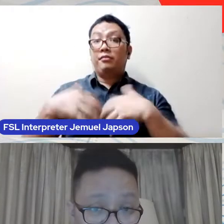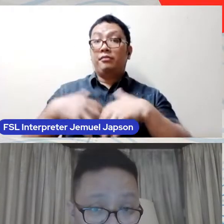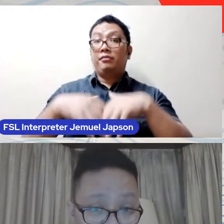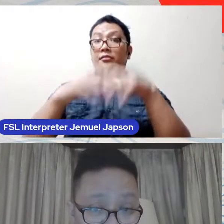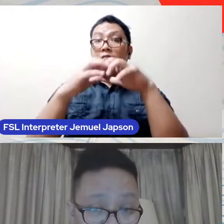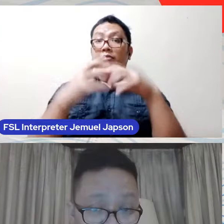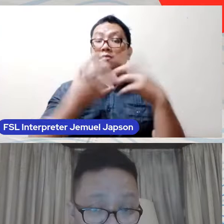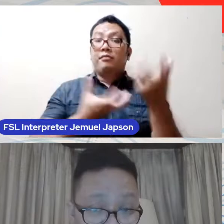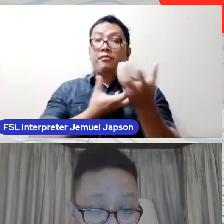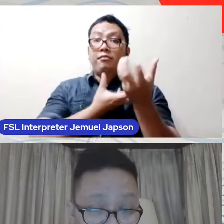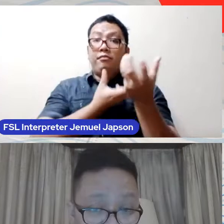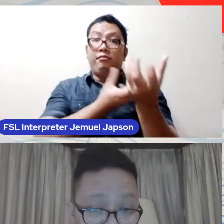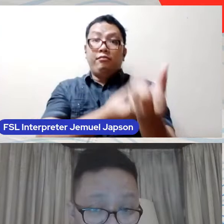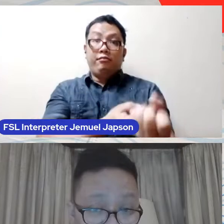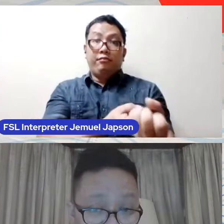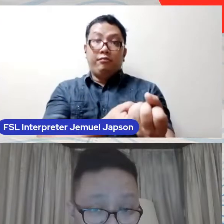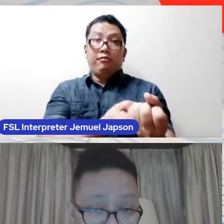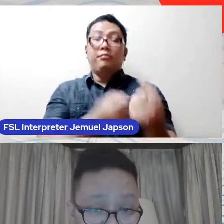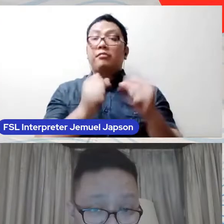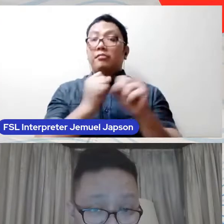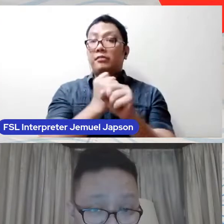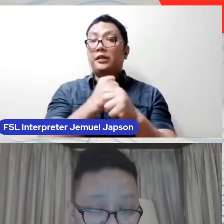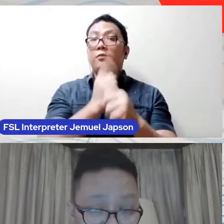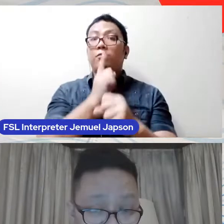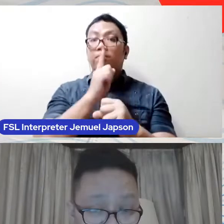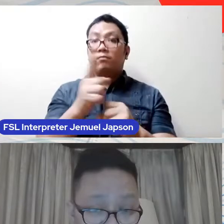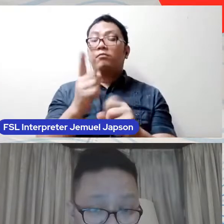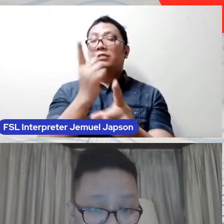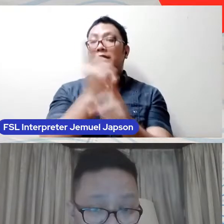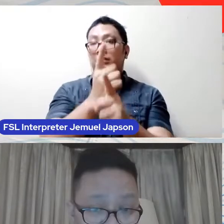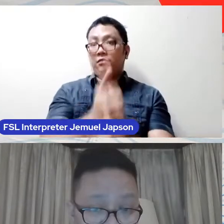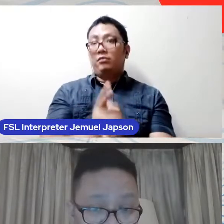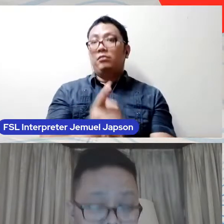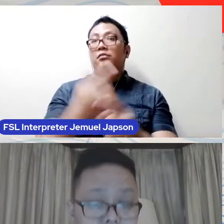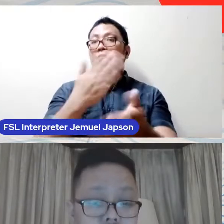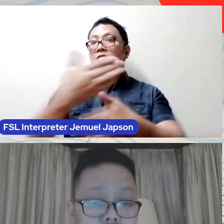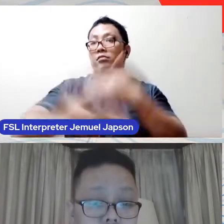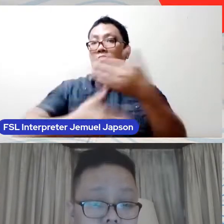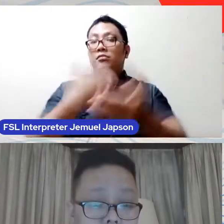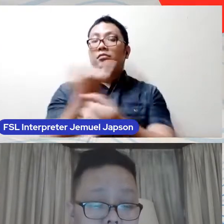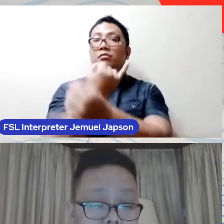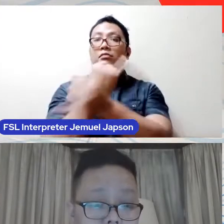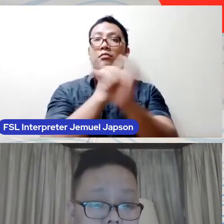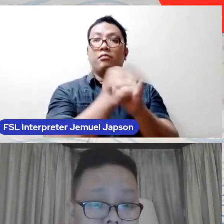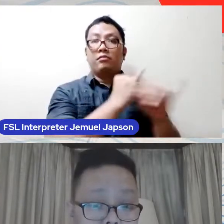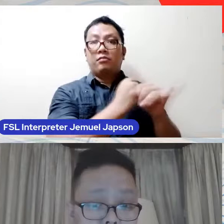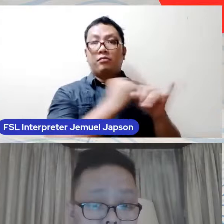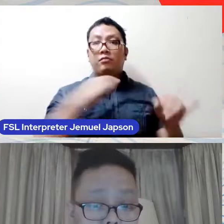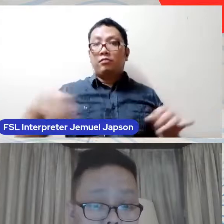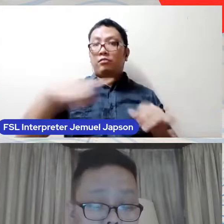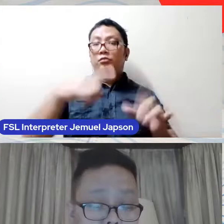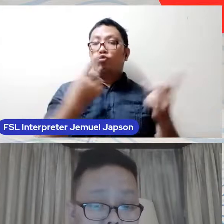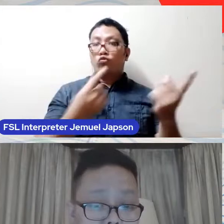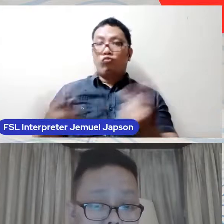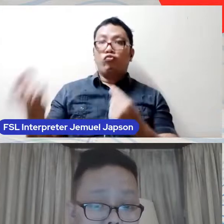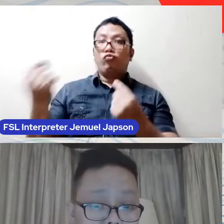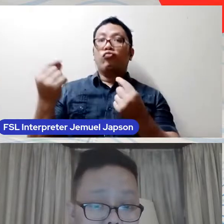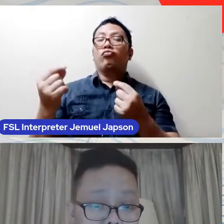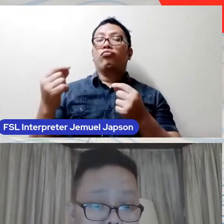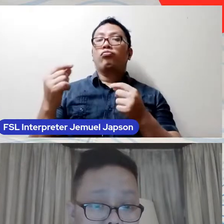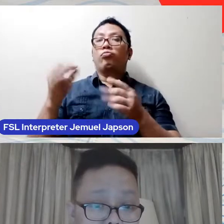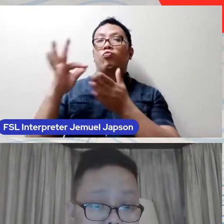confidence, ensuring na transparent yung process, independent yung mga nagko-conduct ng audit, I would like to